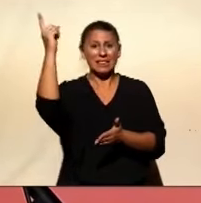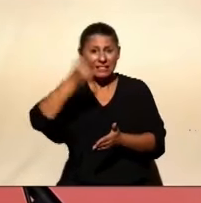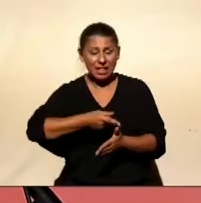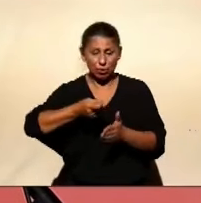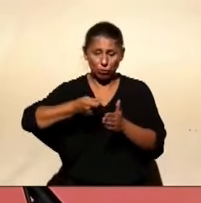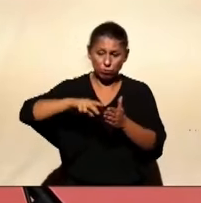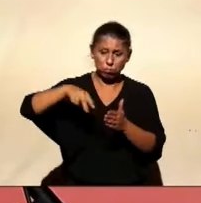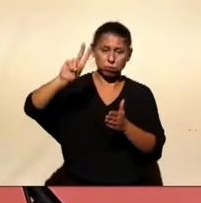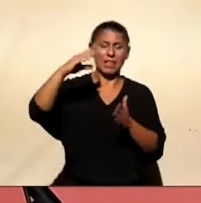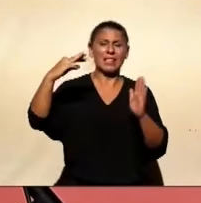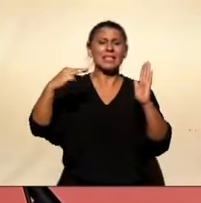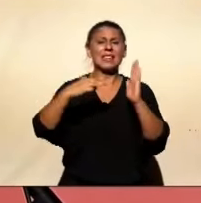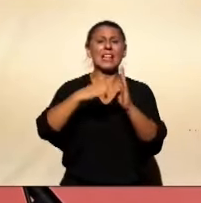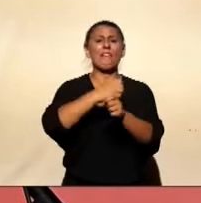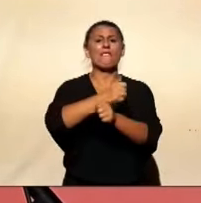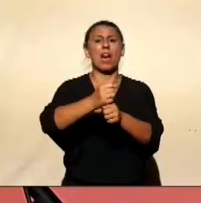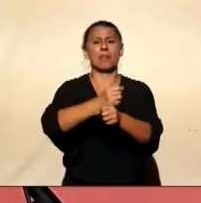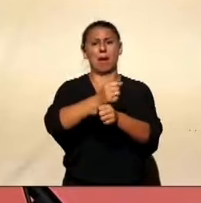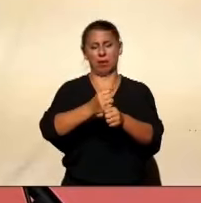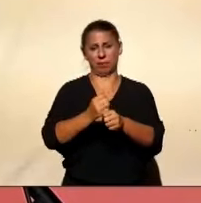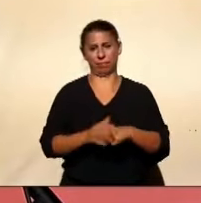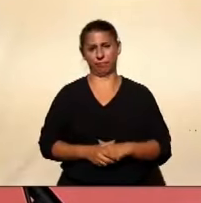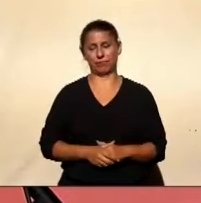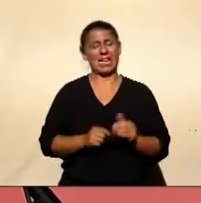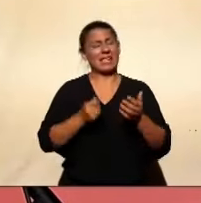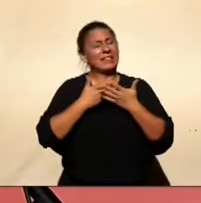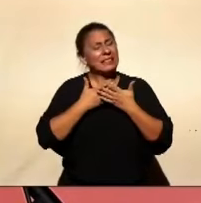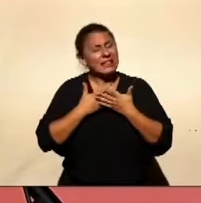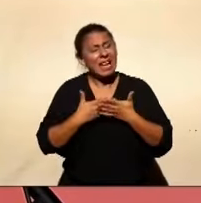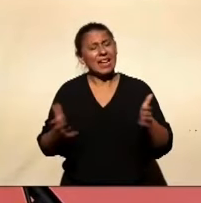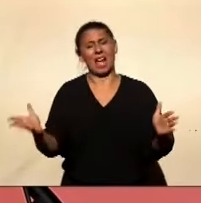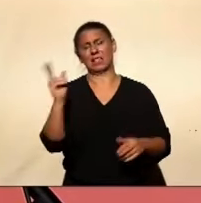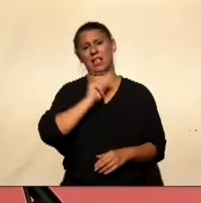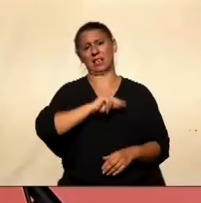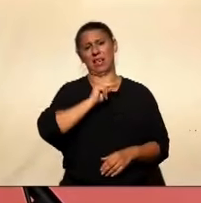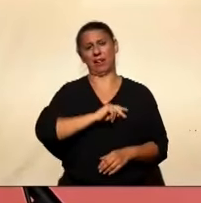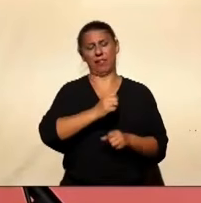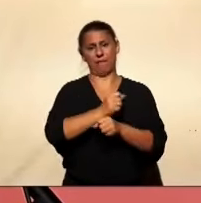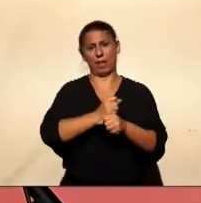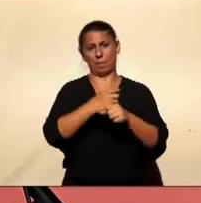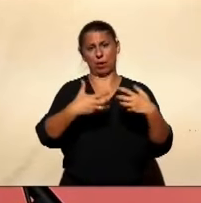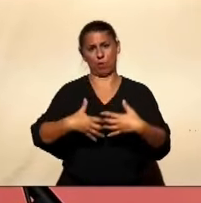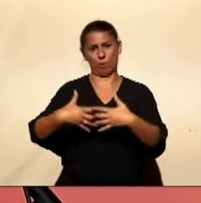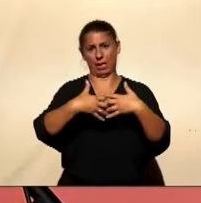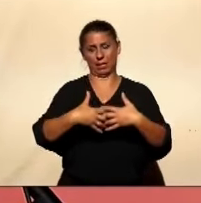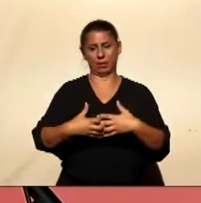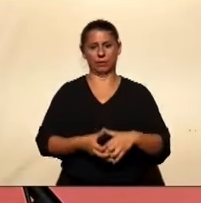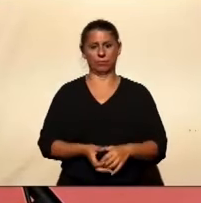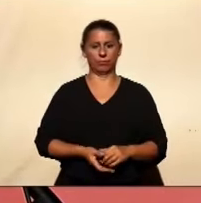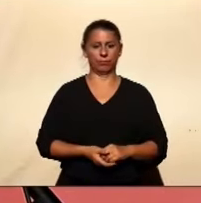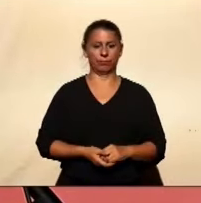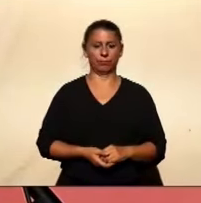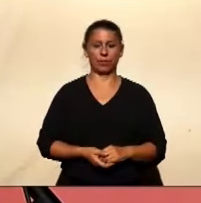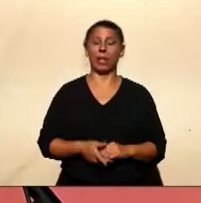450% σε χιλιάδες φάρμακα, με τεράστια κέρδη για τις φαρμακοβιομηχανίες?